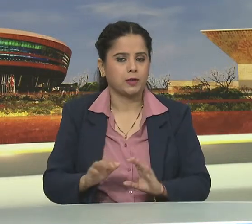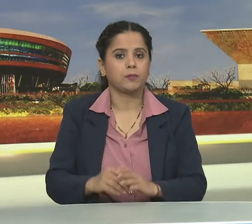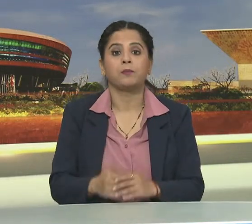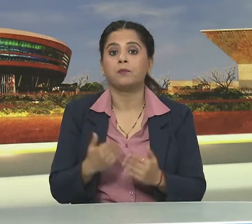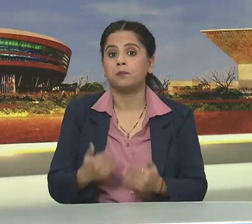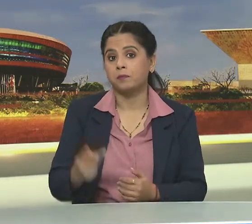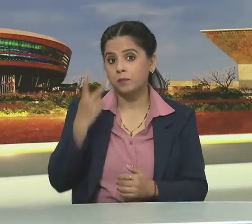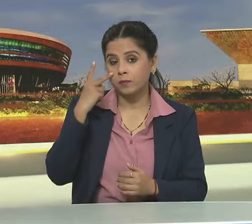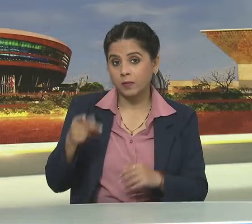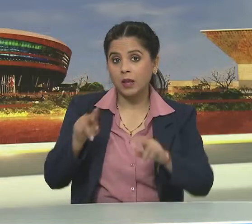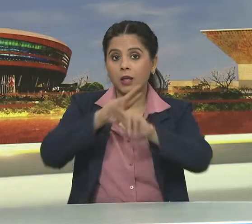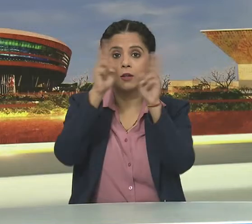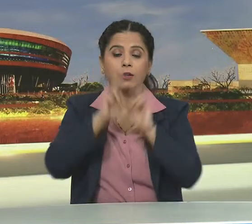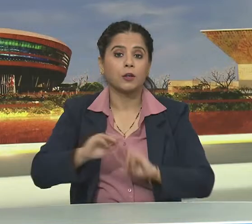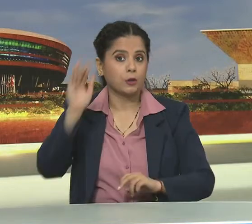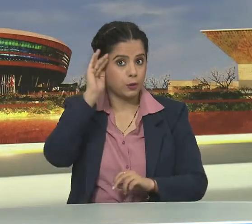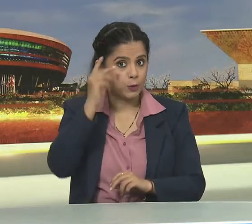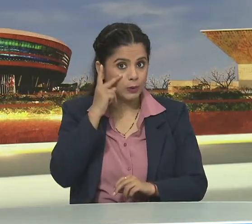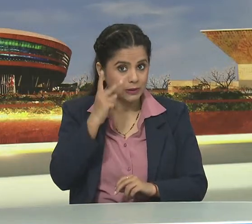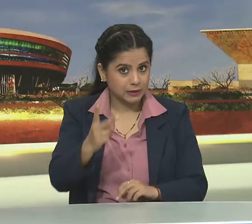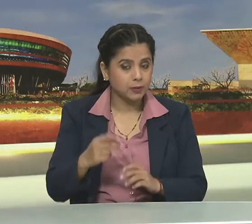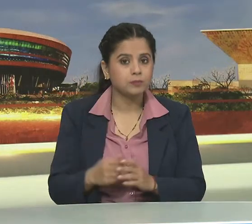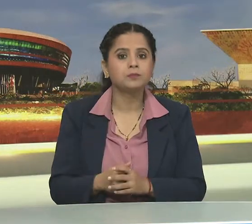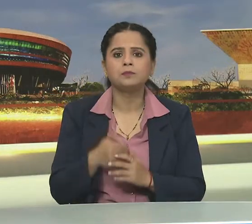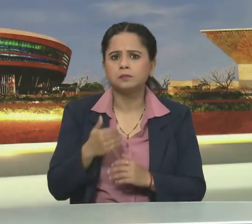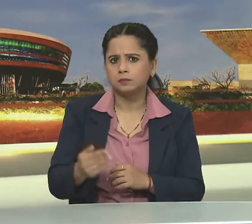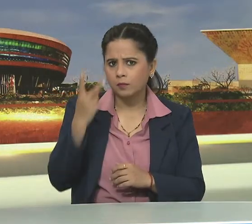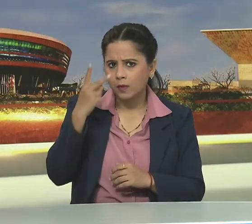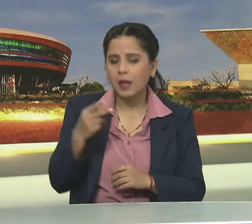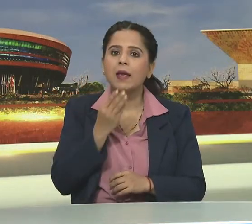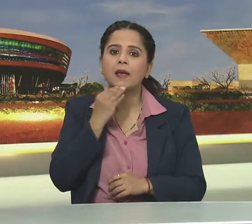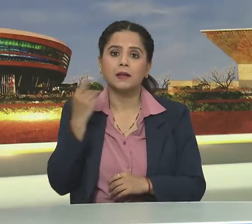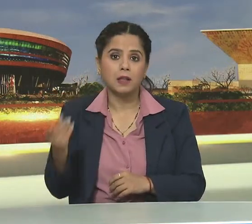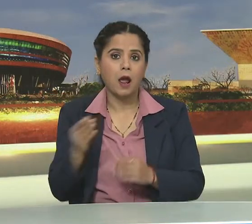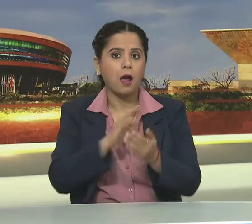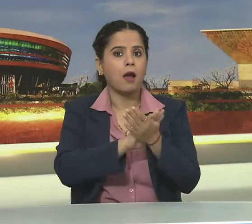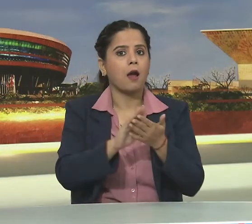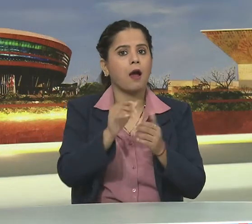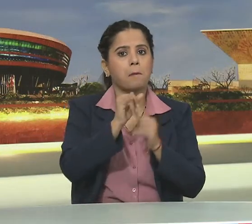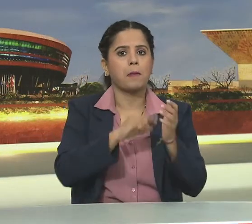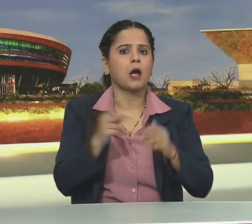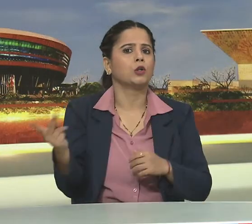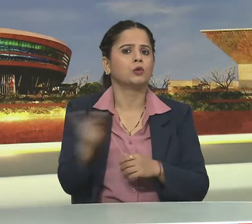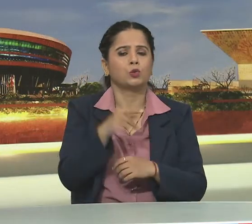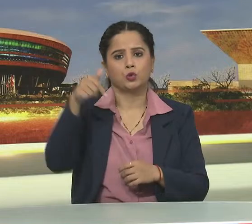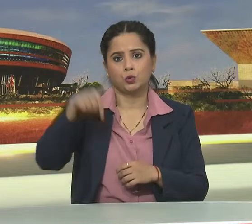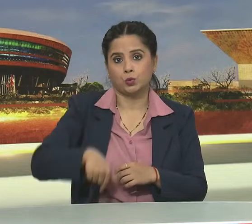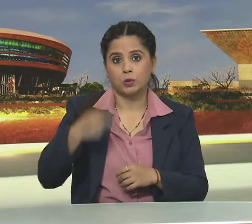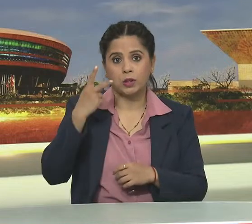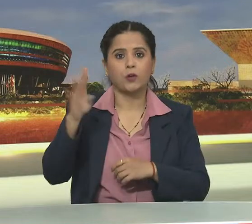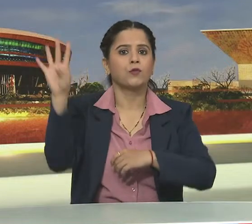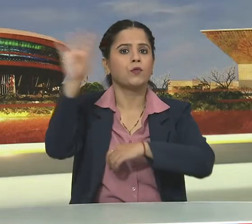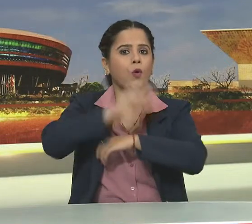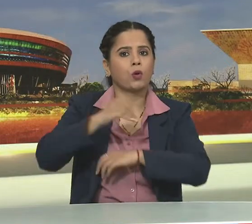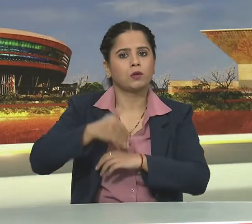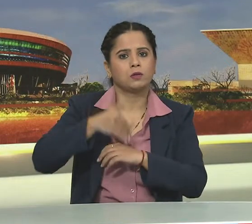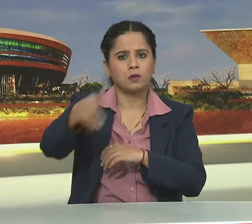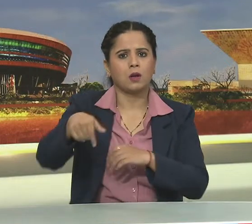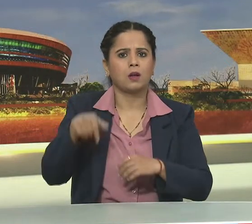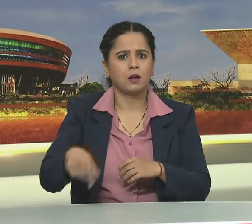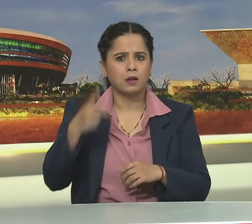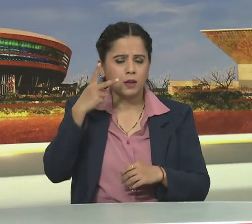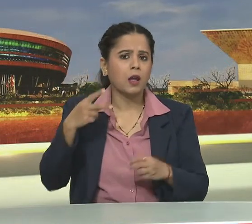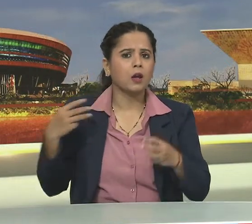अब बात करते हैं अंतर्राष्ट्रीय खबरों की, जहां इजराइल और हमास के बीच आज से 4 दिनों का संघर्ष